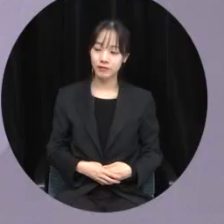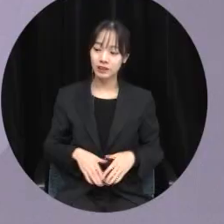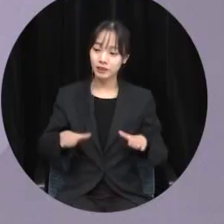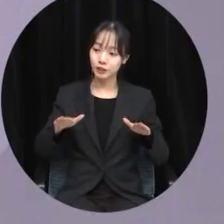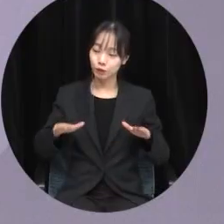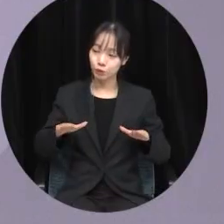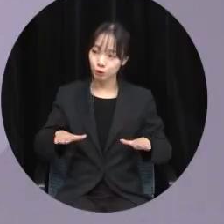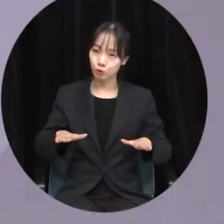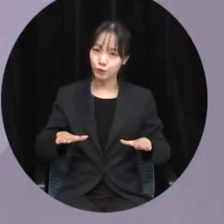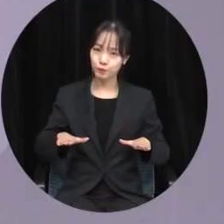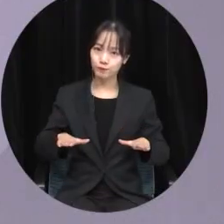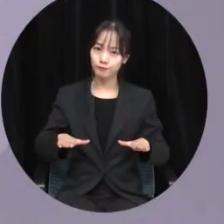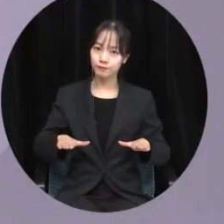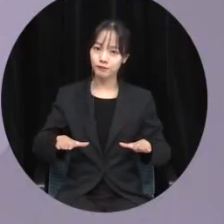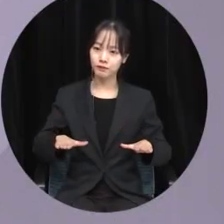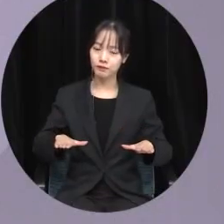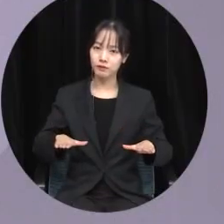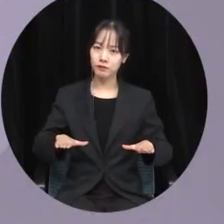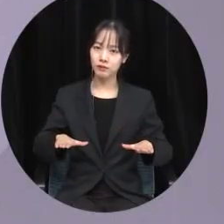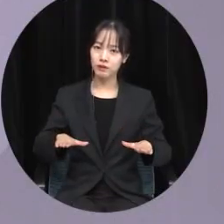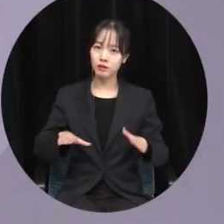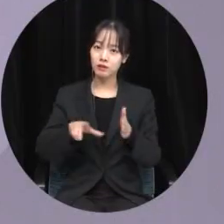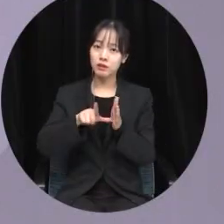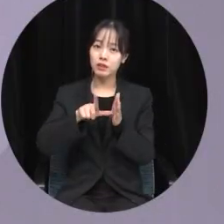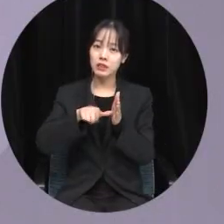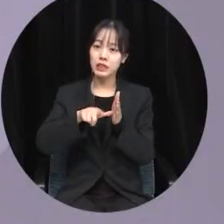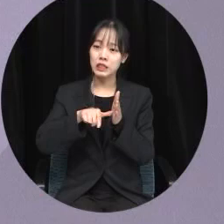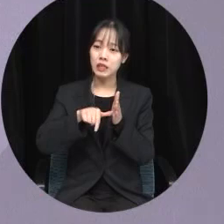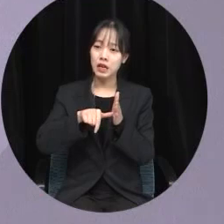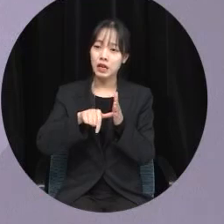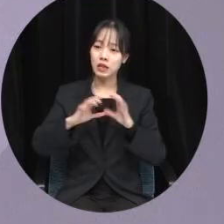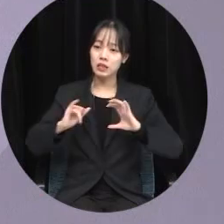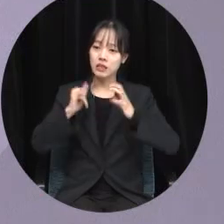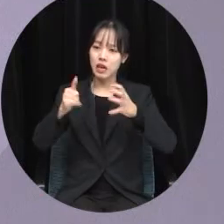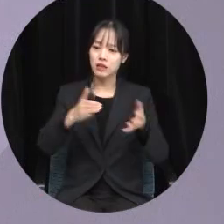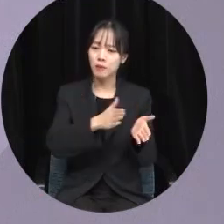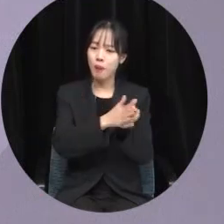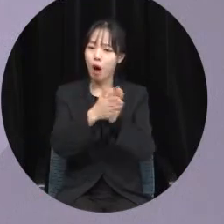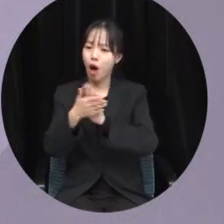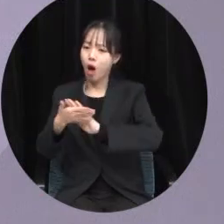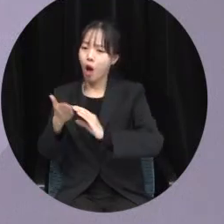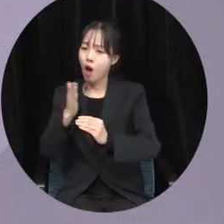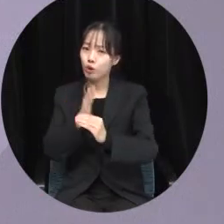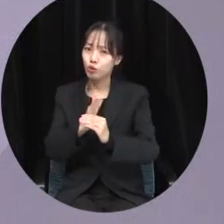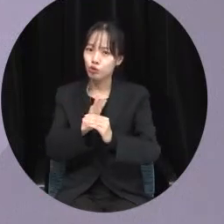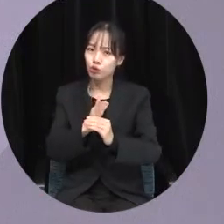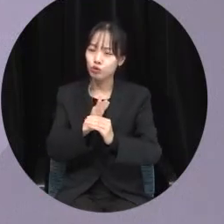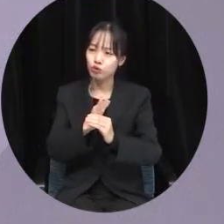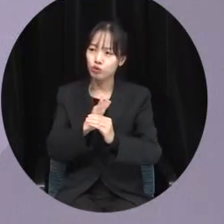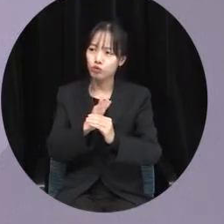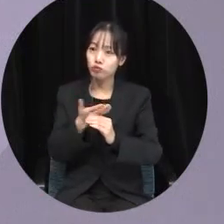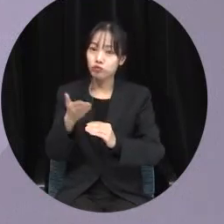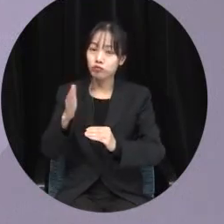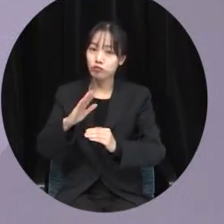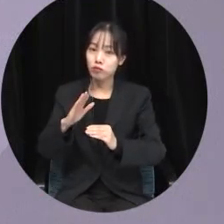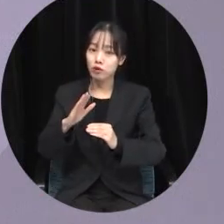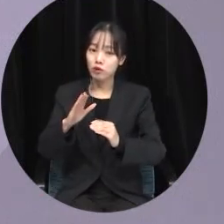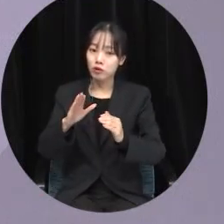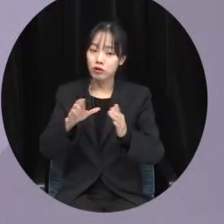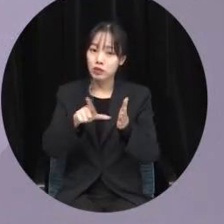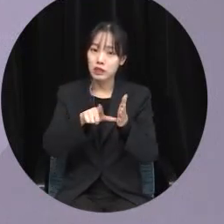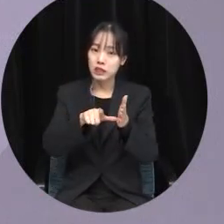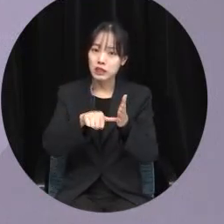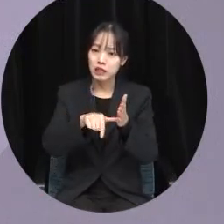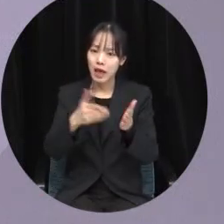점점 그 시대 세상은 변화 발전하는데 역행하고 있는 게 그 시대착오적인